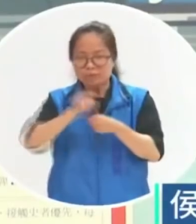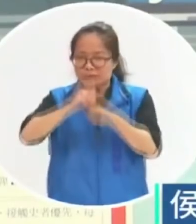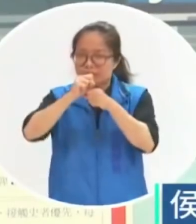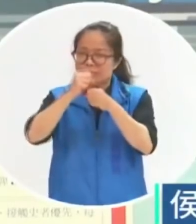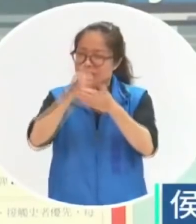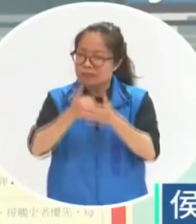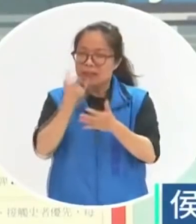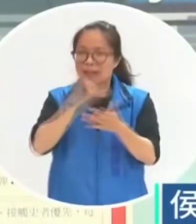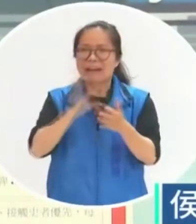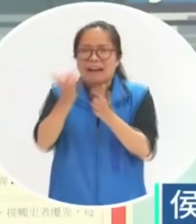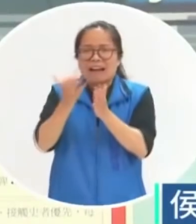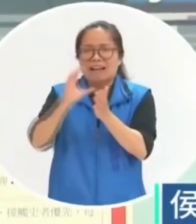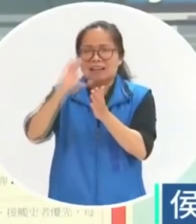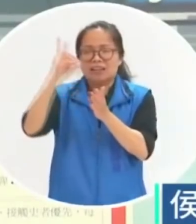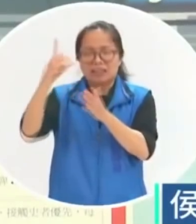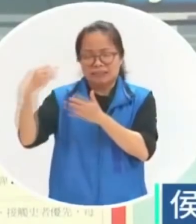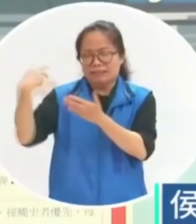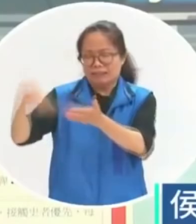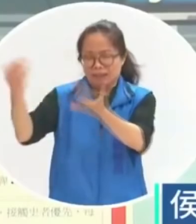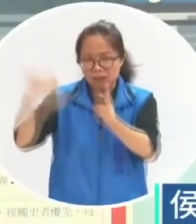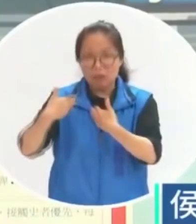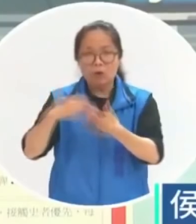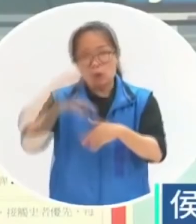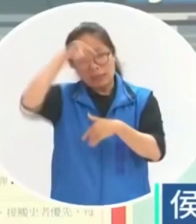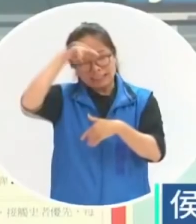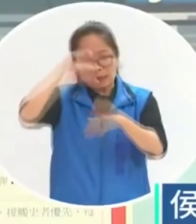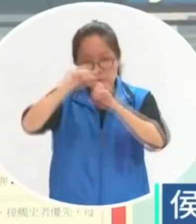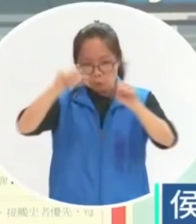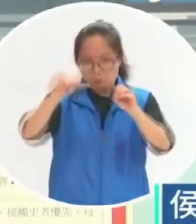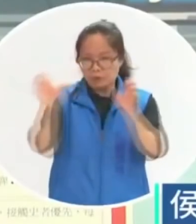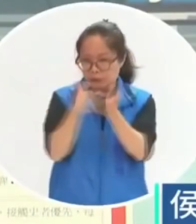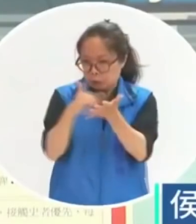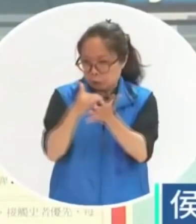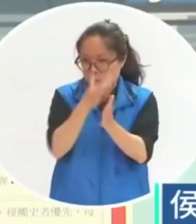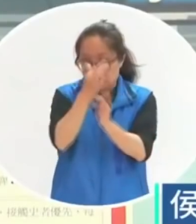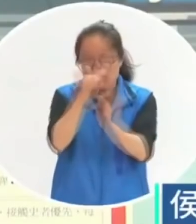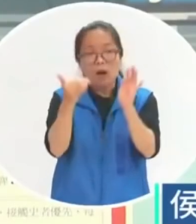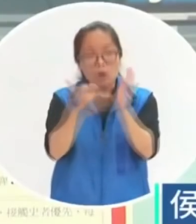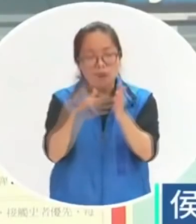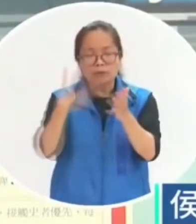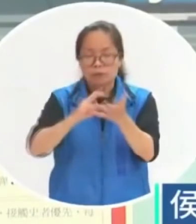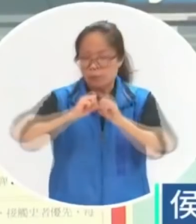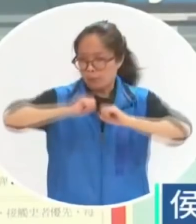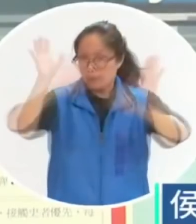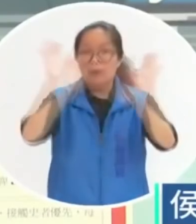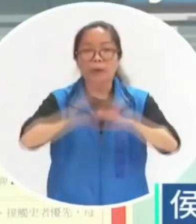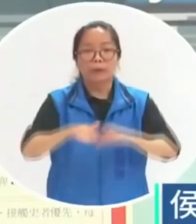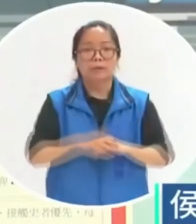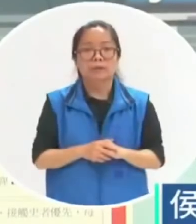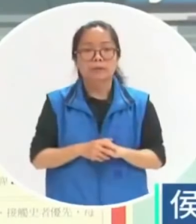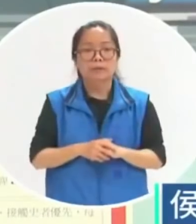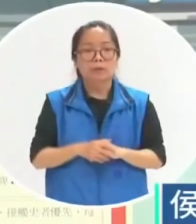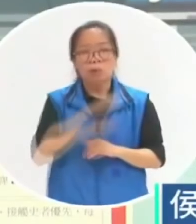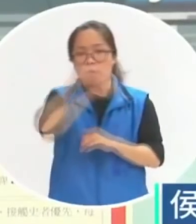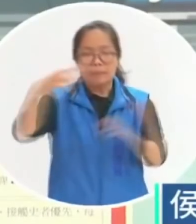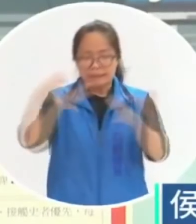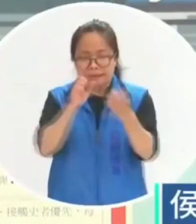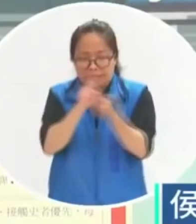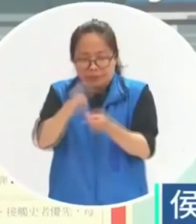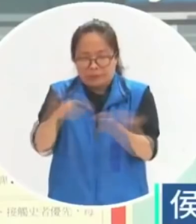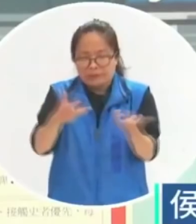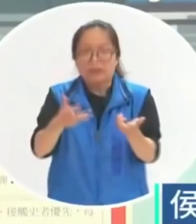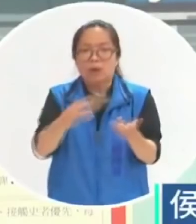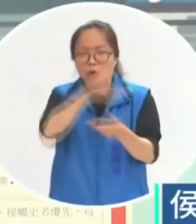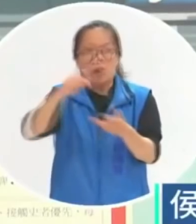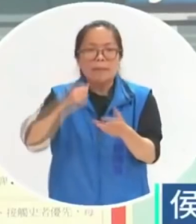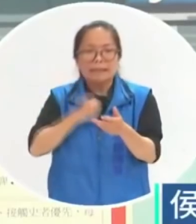刚刚 CDC 才给我，我必须要把下午五点再算出来以后，我会公布给大家知道。我们大家一起面对，我们知